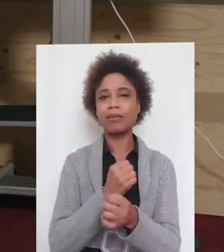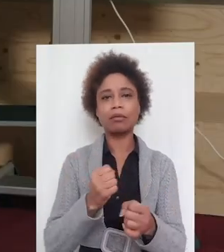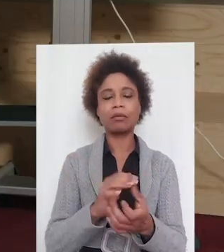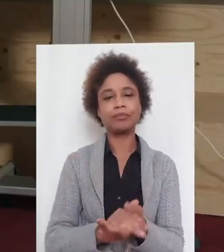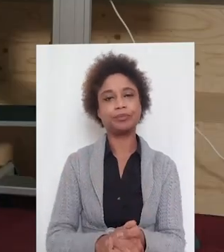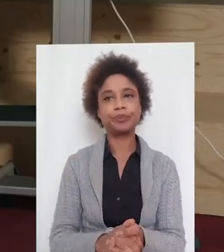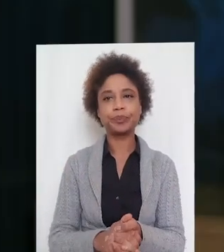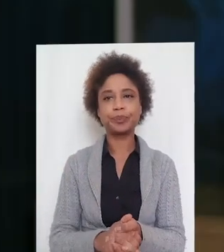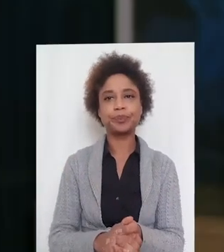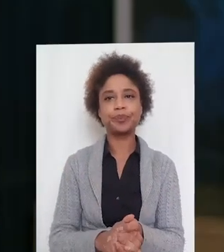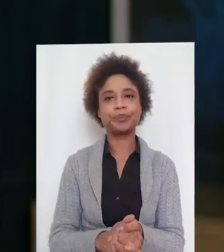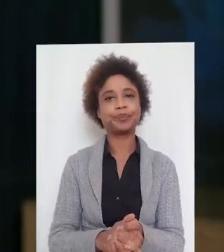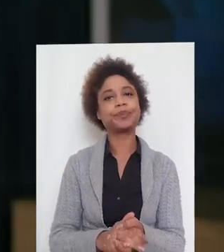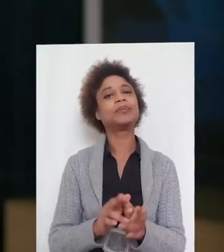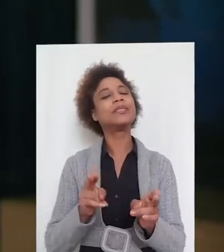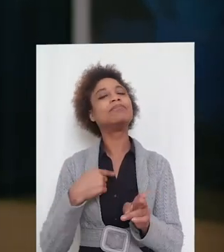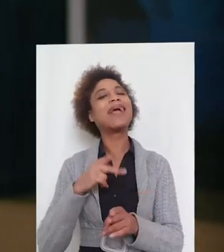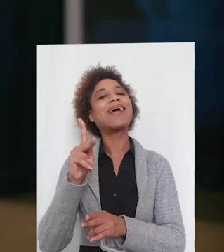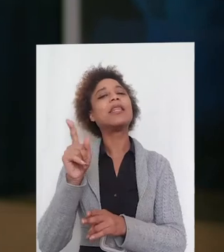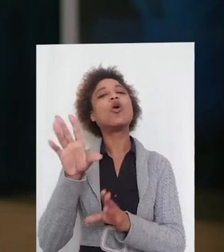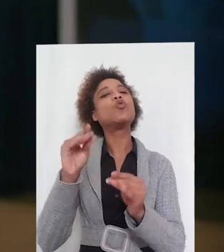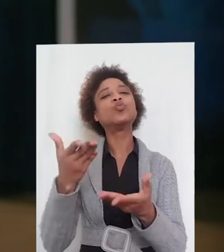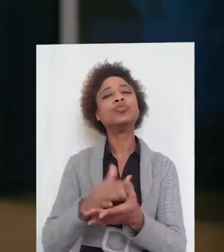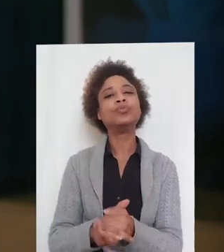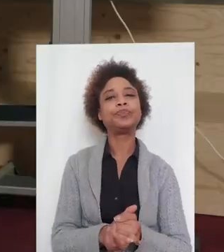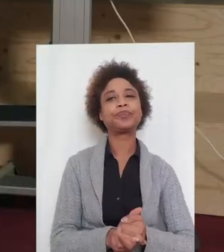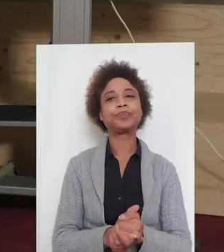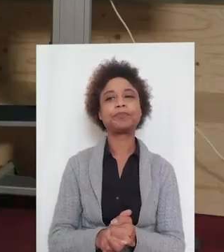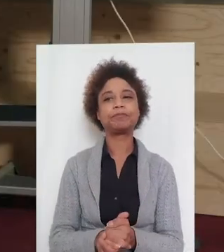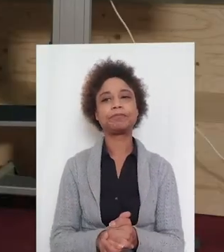Nee. Katelijne, hoe doen jullie dat?